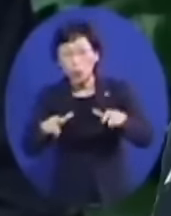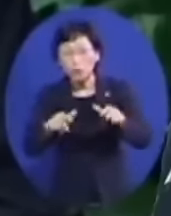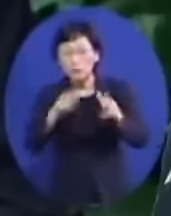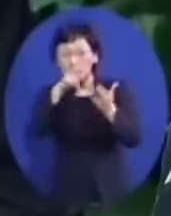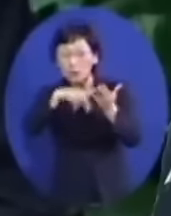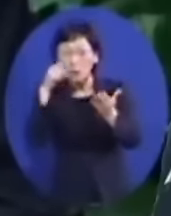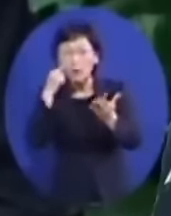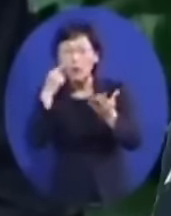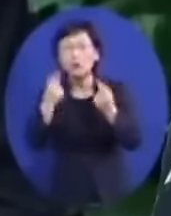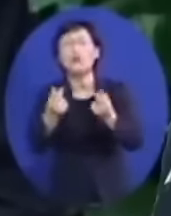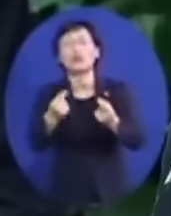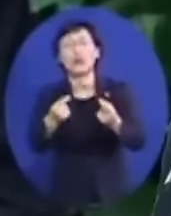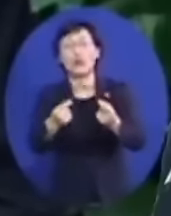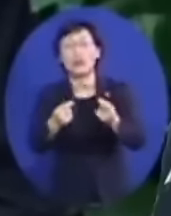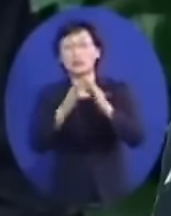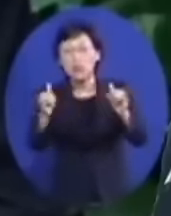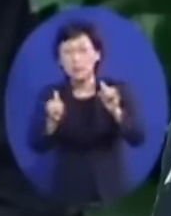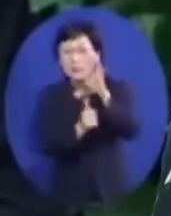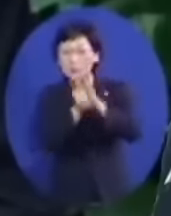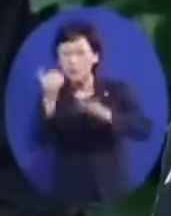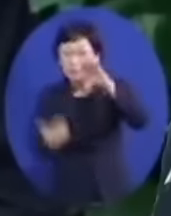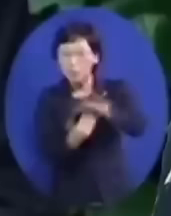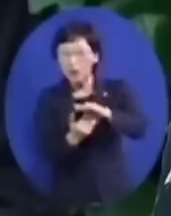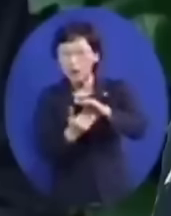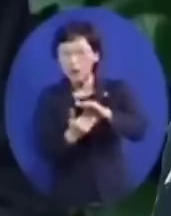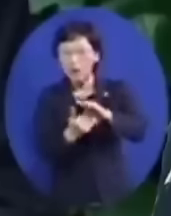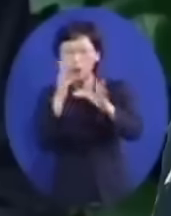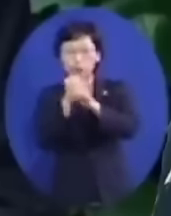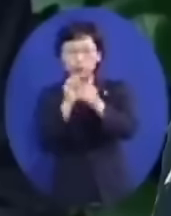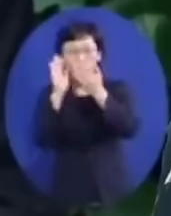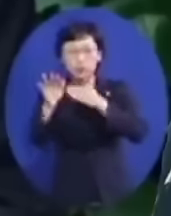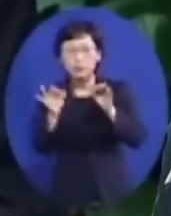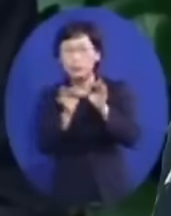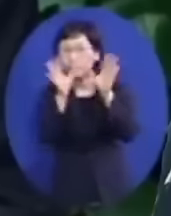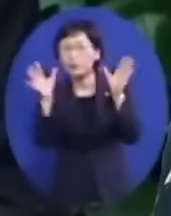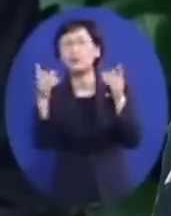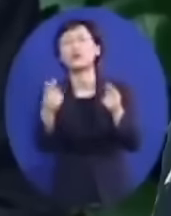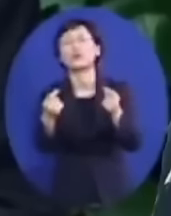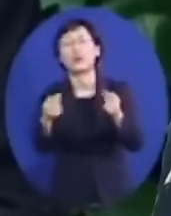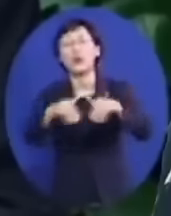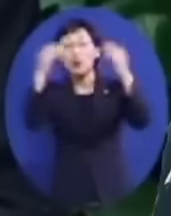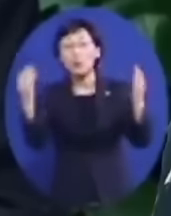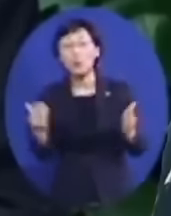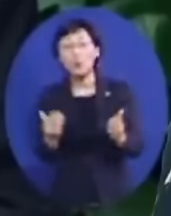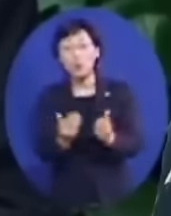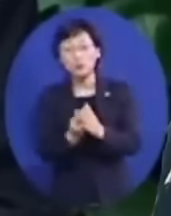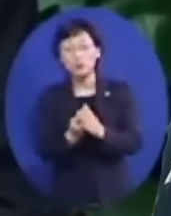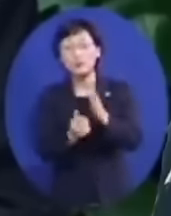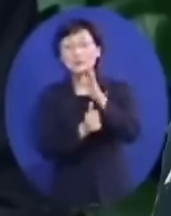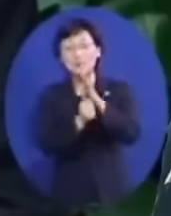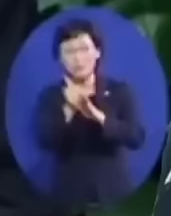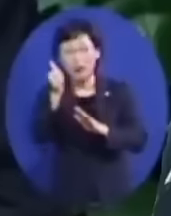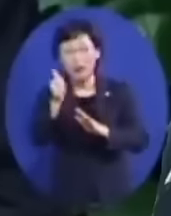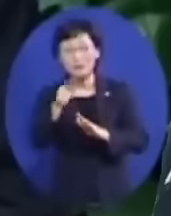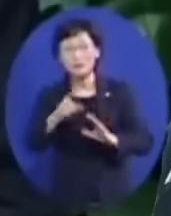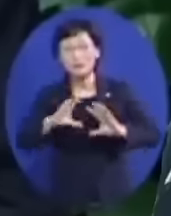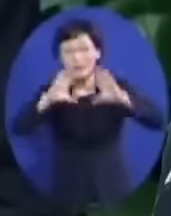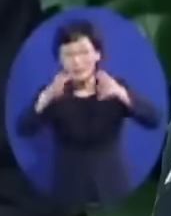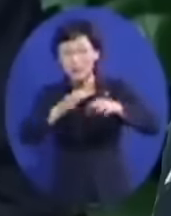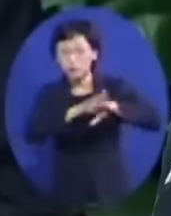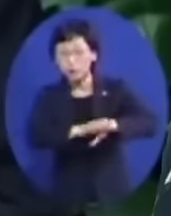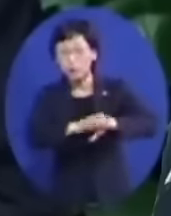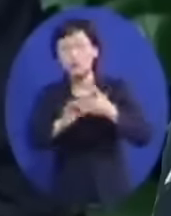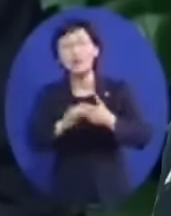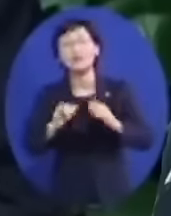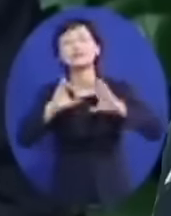희망은 이루어져도 얼마 안 있으면 사라지고 마는 것입니다. 모든 것이 희망을 이 세상에 두면은